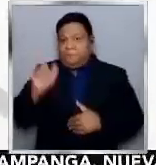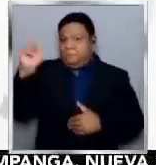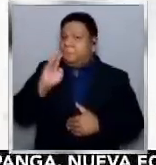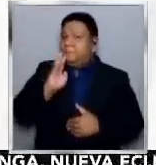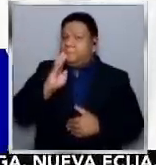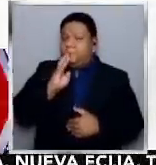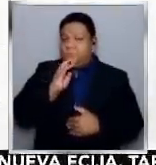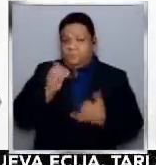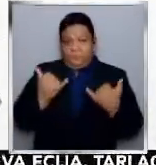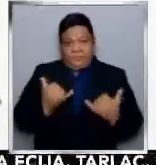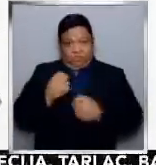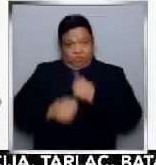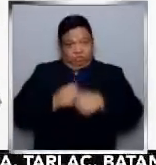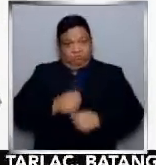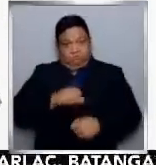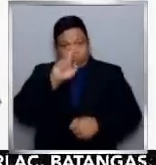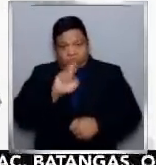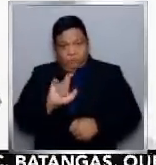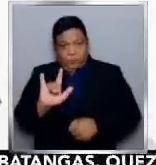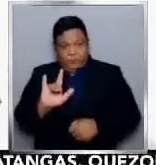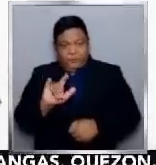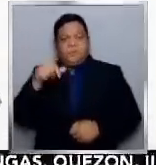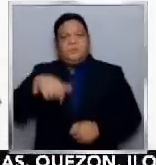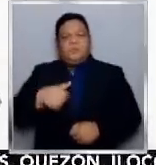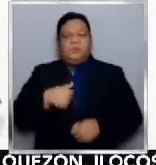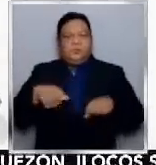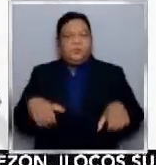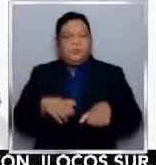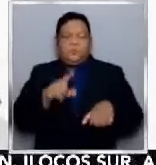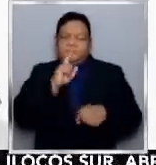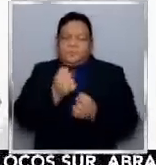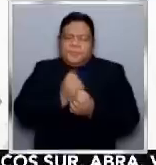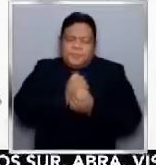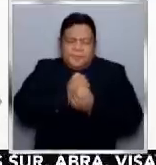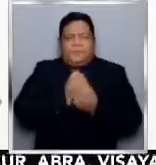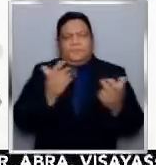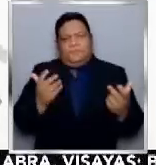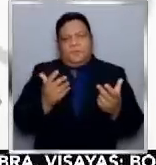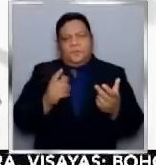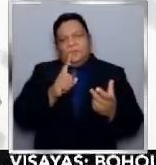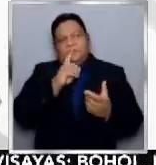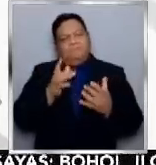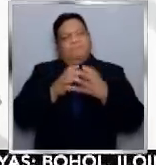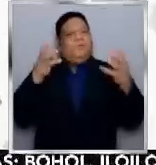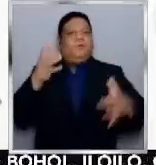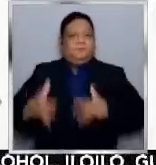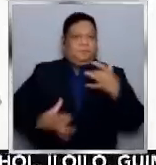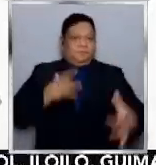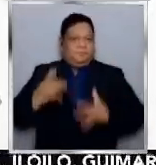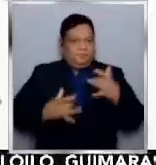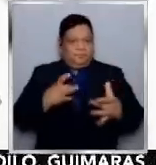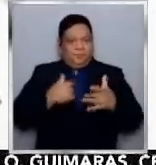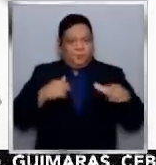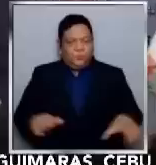yung bagay na mahal ko. Ito yung bagay na sobrang masaya ko every time na ginagawa ko. And